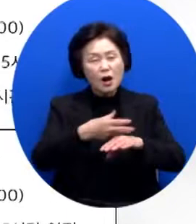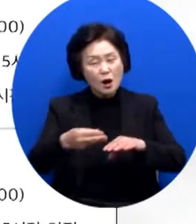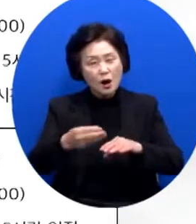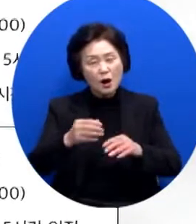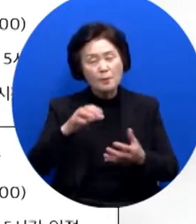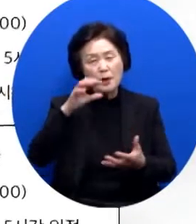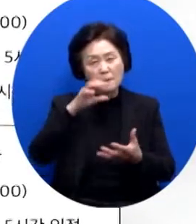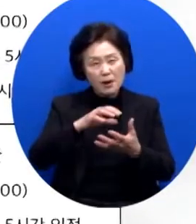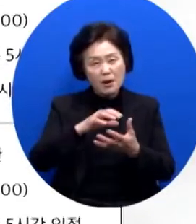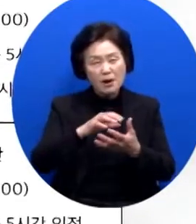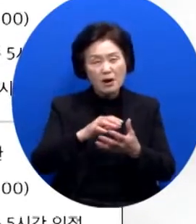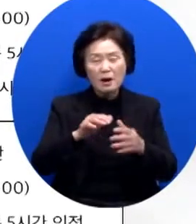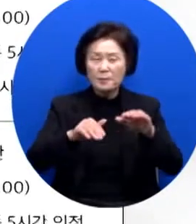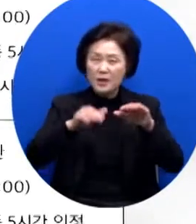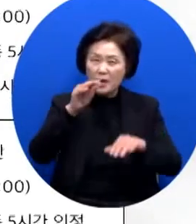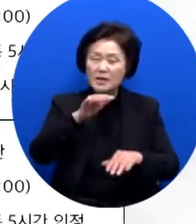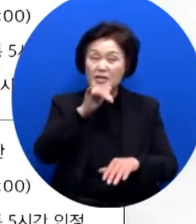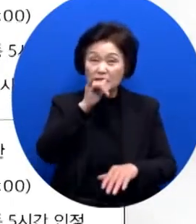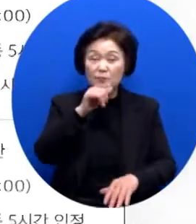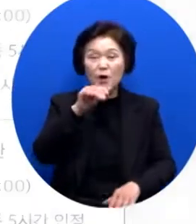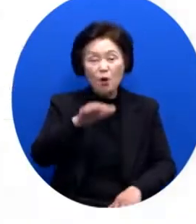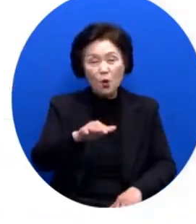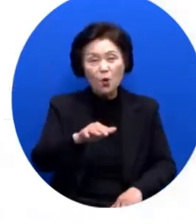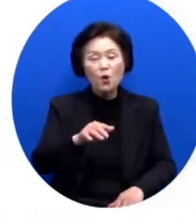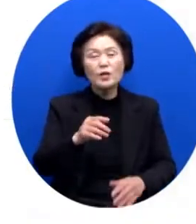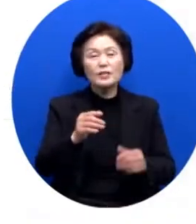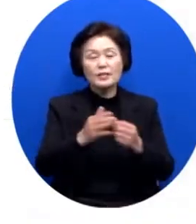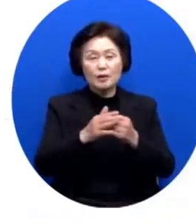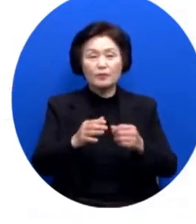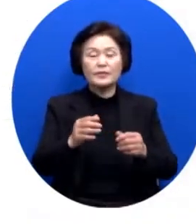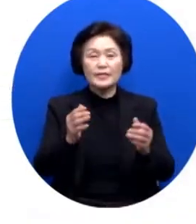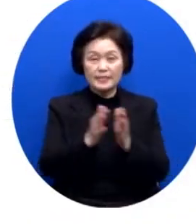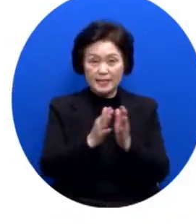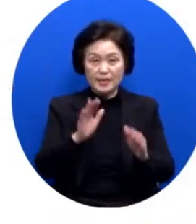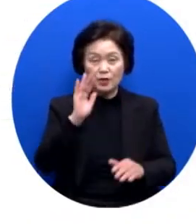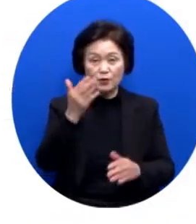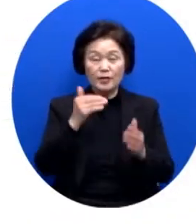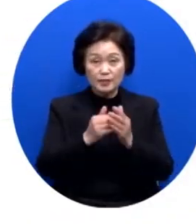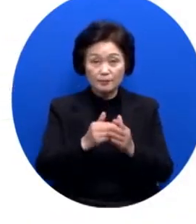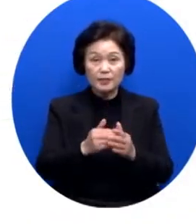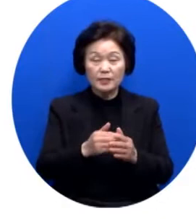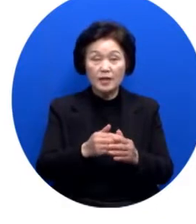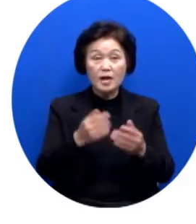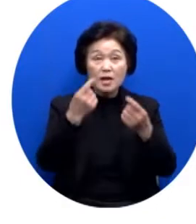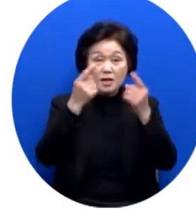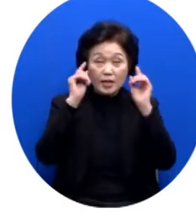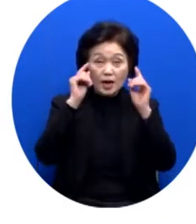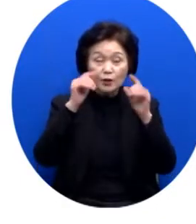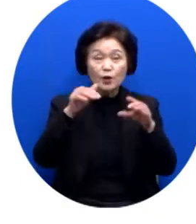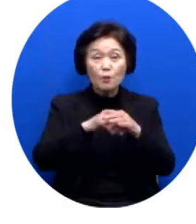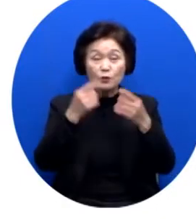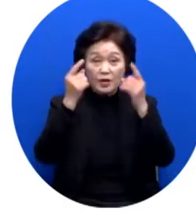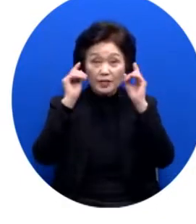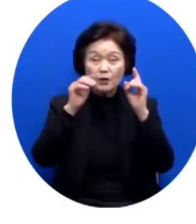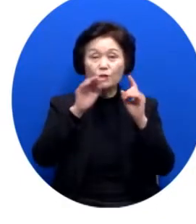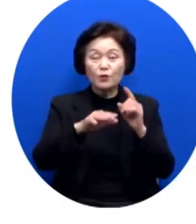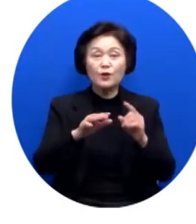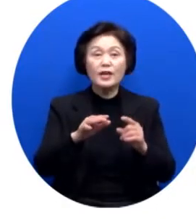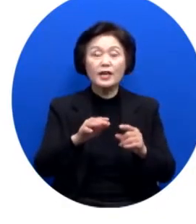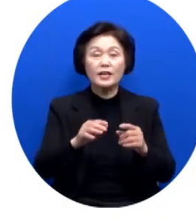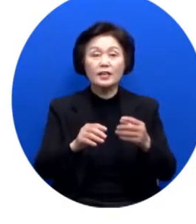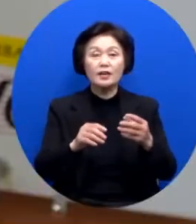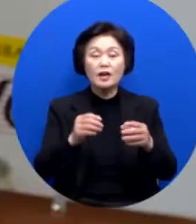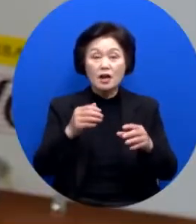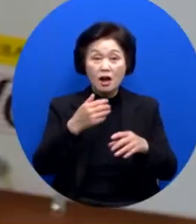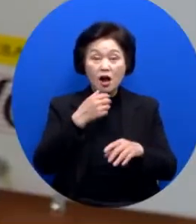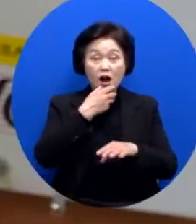안정적으로 혈액을 수 곱하기 위해 마련됐습니다 백석대 와 백석문화대 는 지난 29일과 30일 헌혈 바스